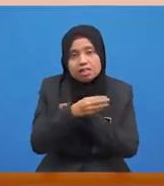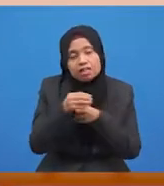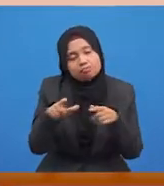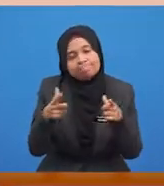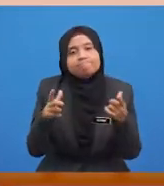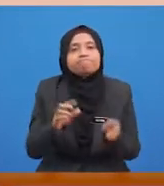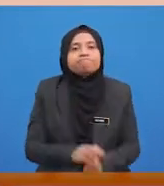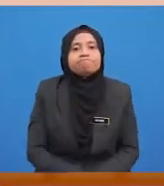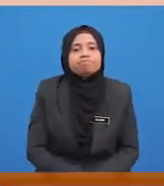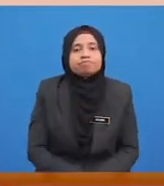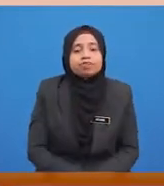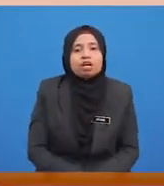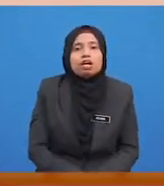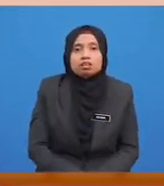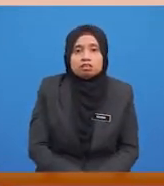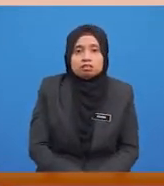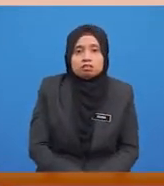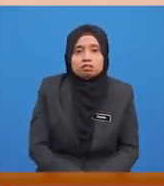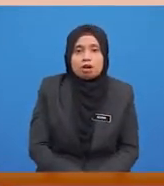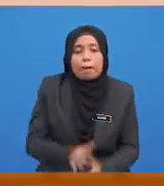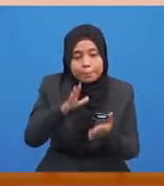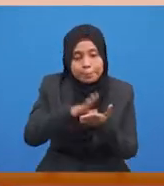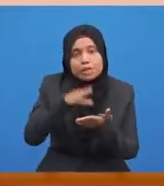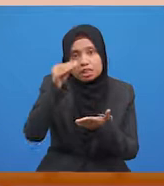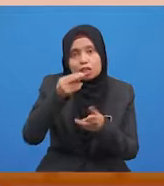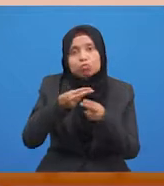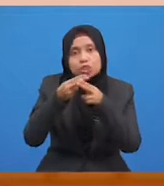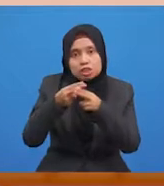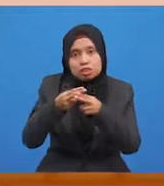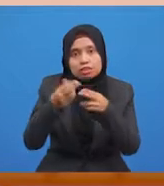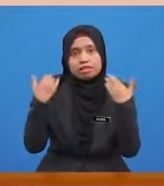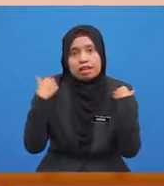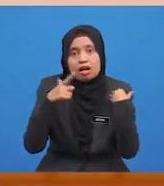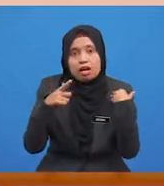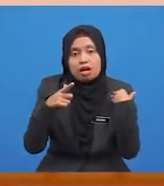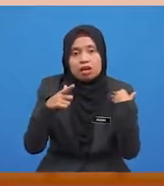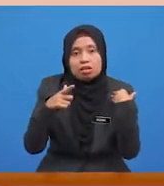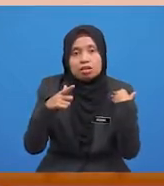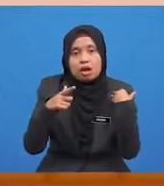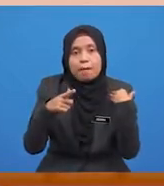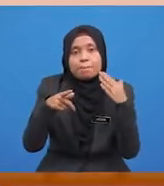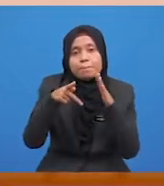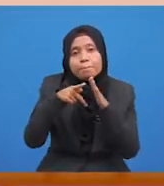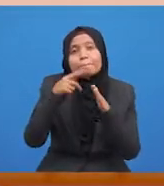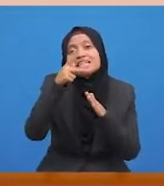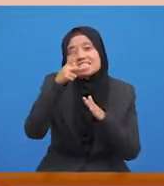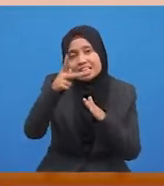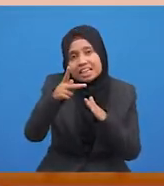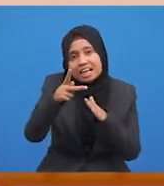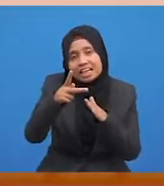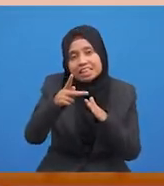dan sebagainya. Manakala, pengajaran pula merupakan unsur-unsur